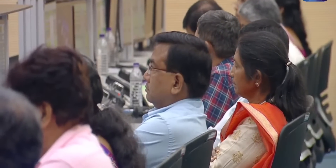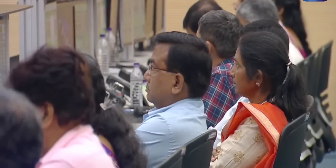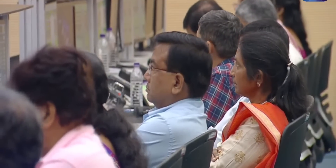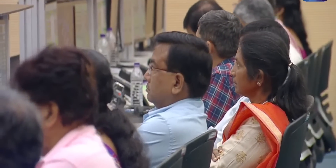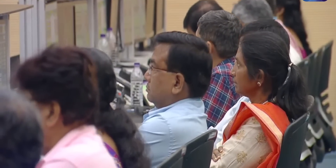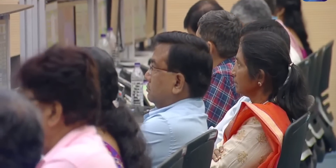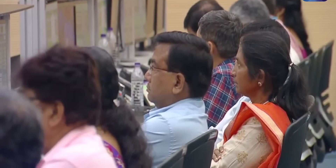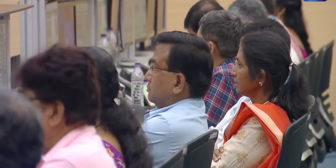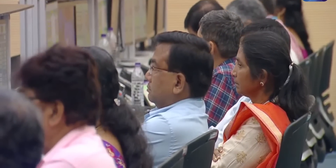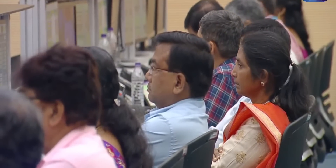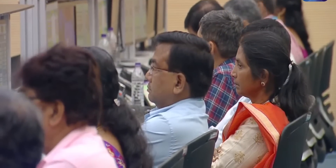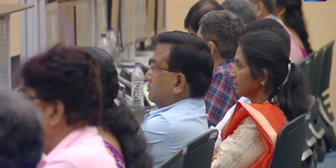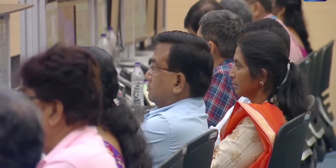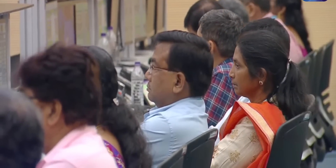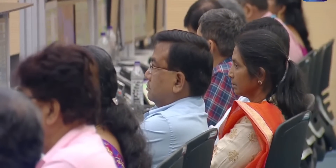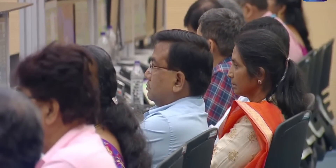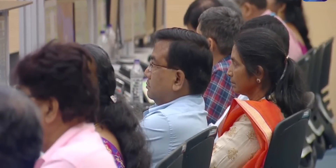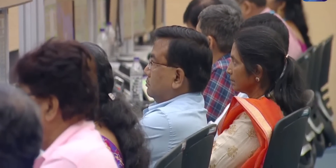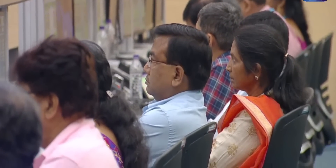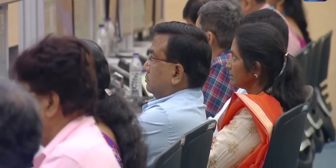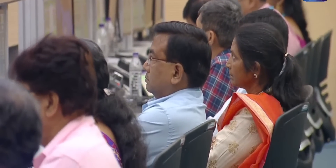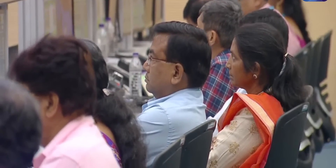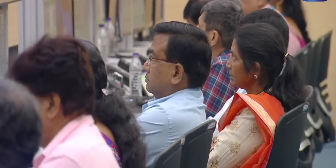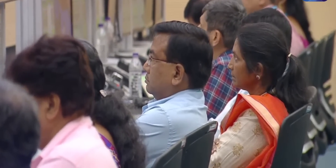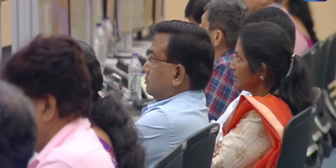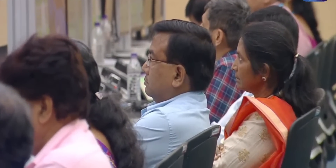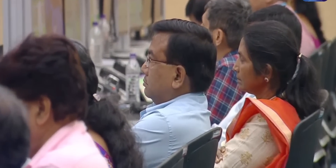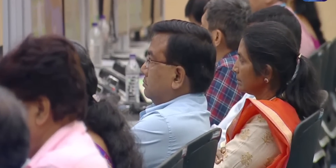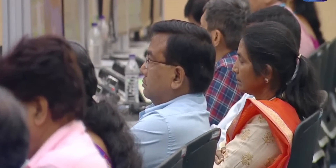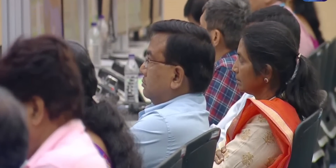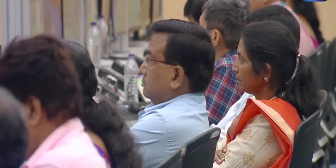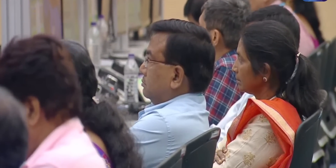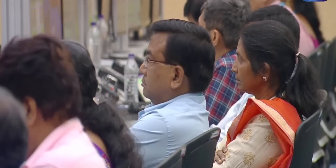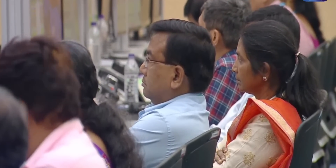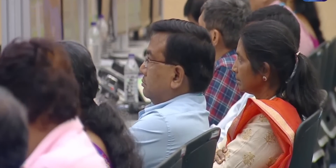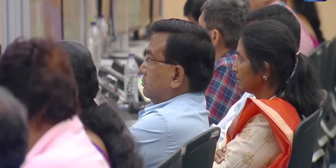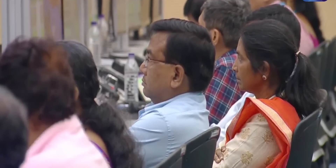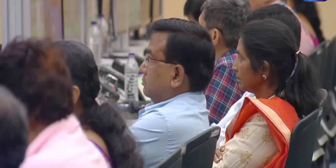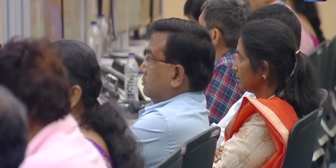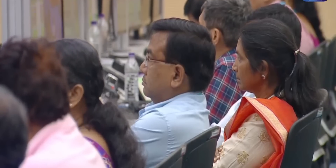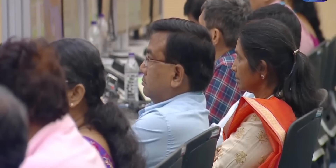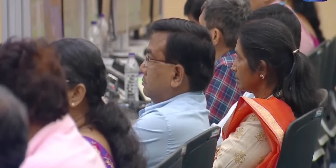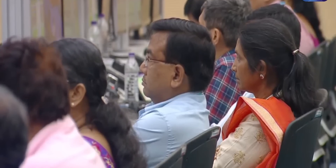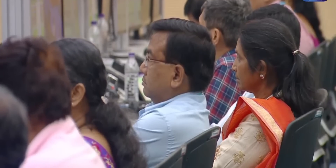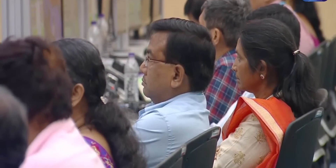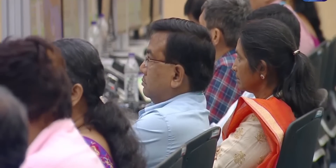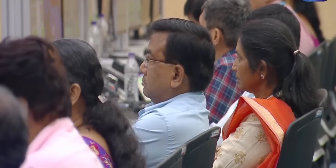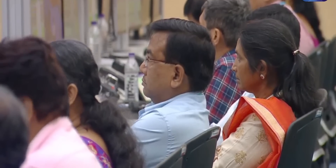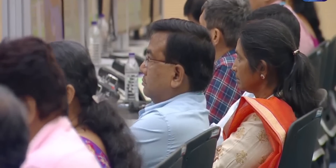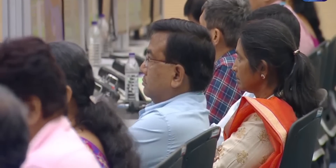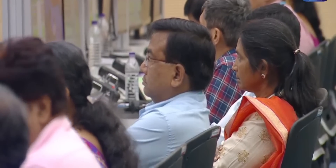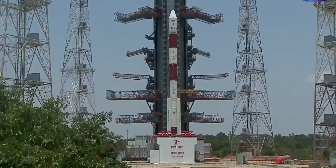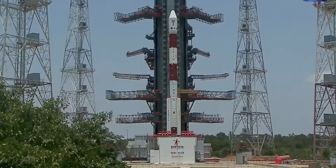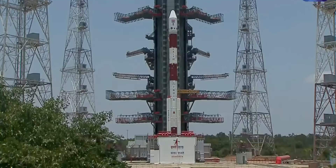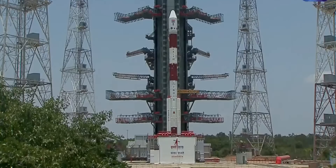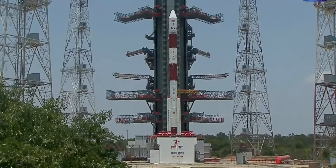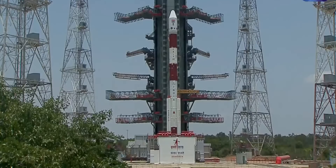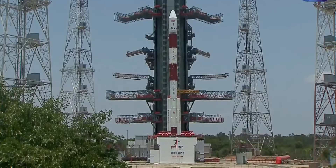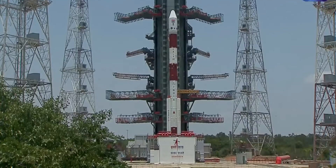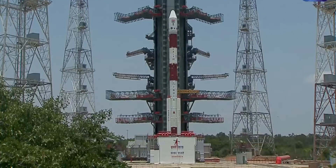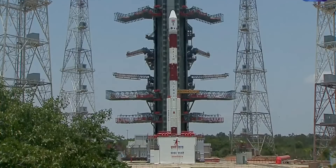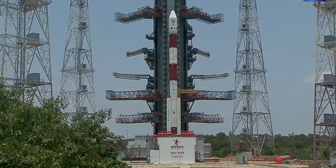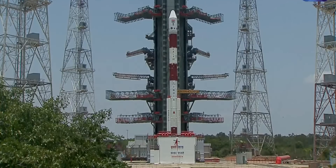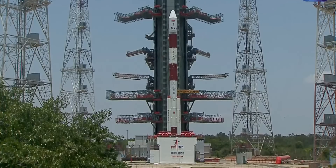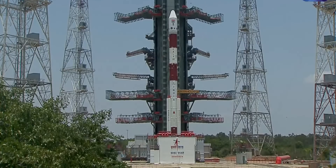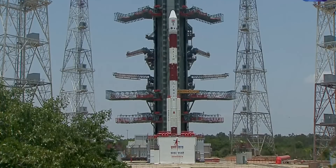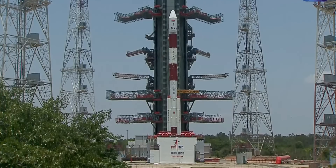यह PSLV C-57 का प्रमोशन यान ट्रैकिंग के संदर्भ में भी काफी जटिल है। इसे ट्रैक करने के लिए शॉर, पोर्ट ब्लेयर, ब्रूने